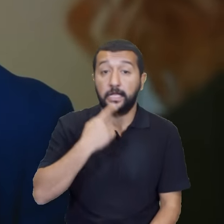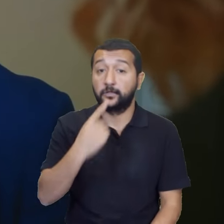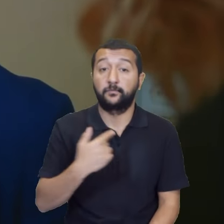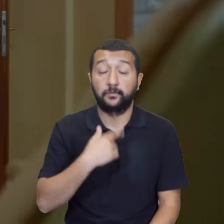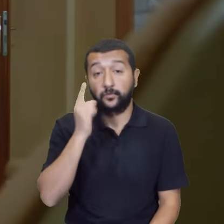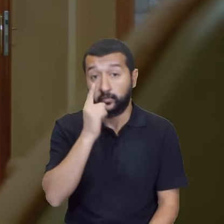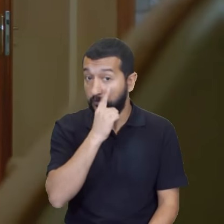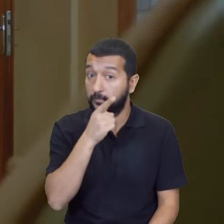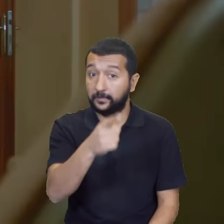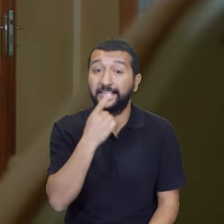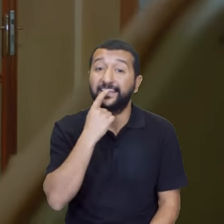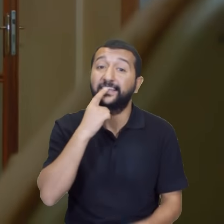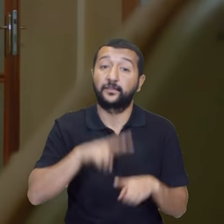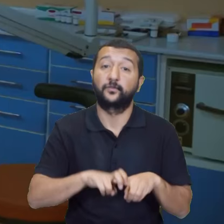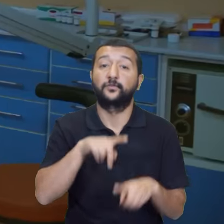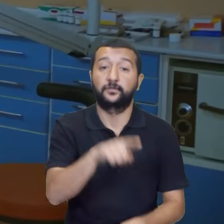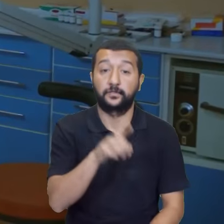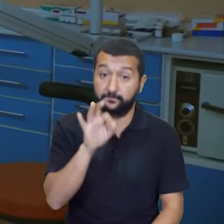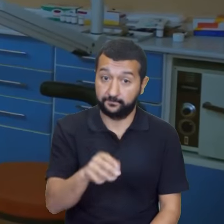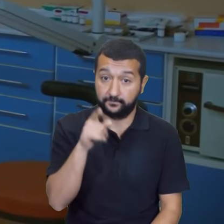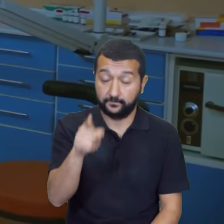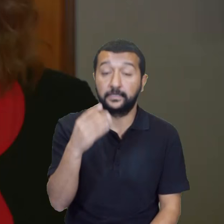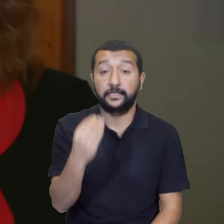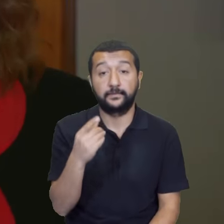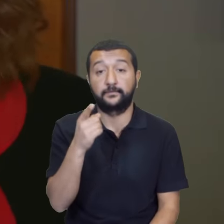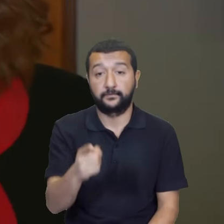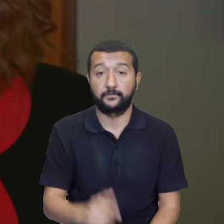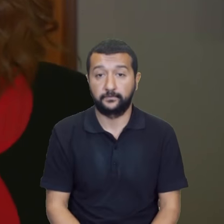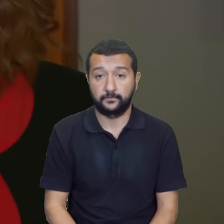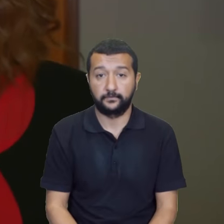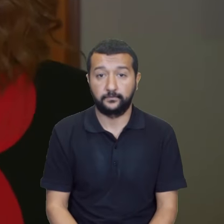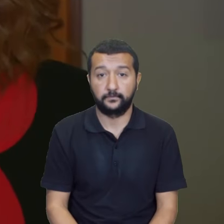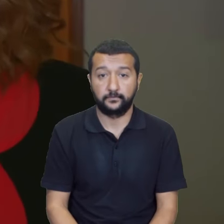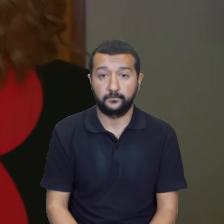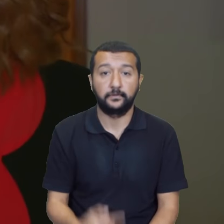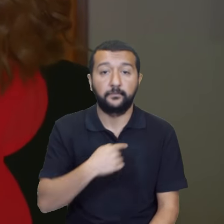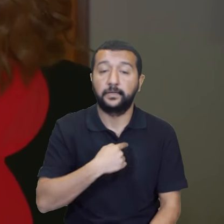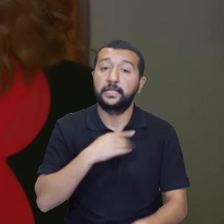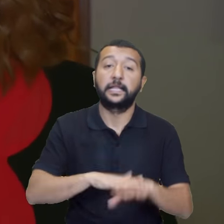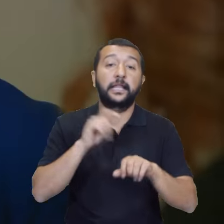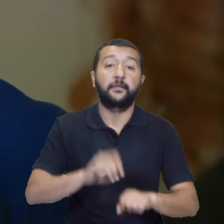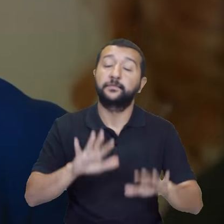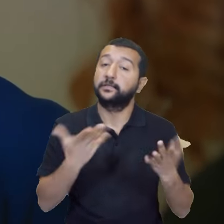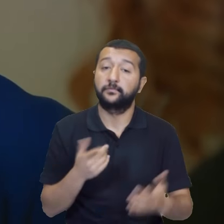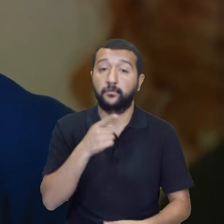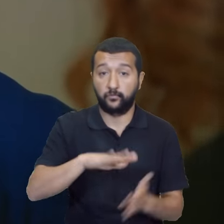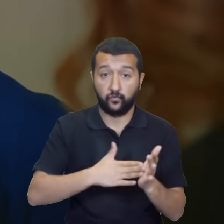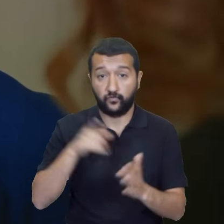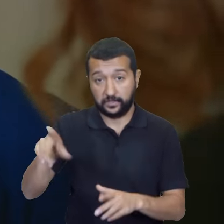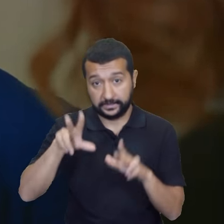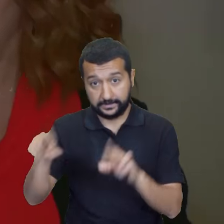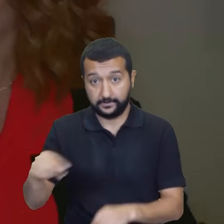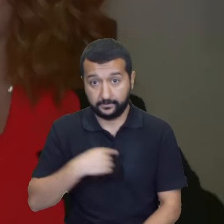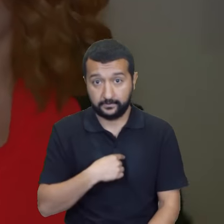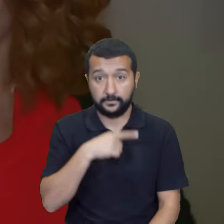benim gözüm dişçi koltuğunda. İyi. Ben ne yapacağım peki? Mutfak tezgahında